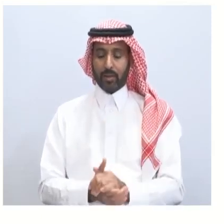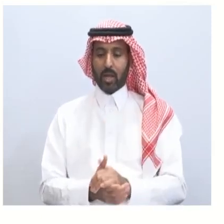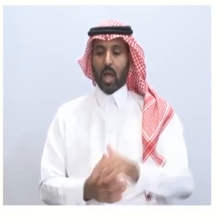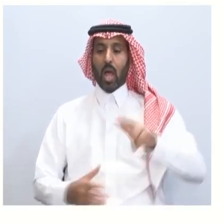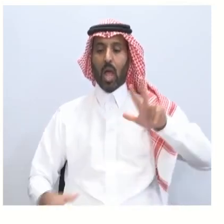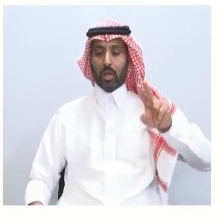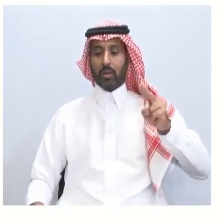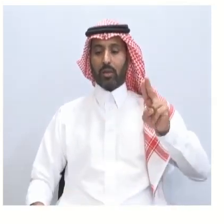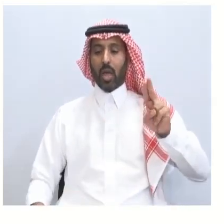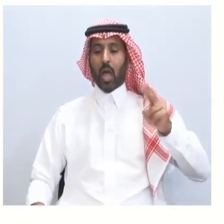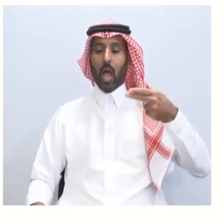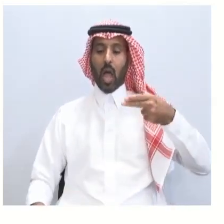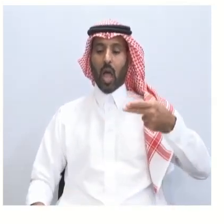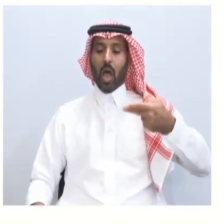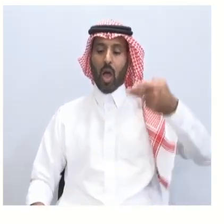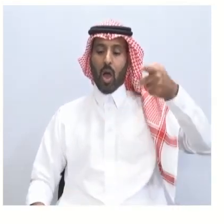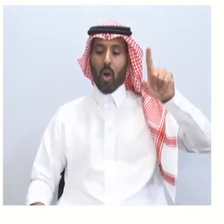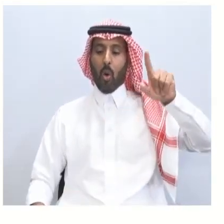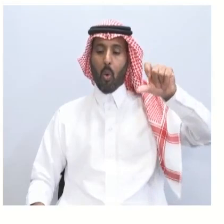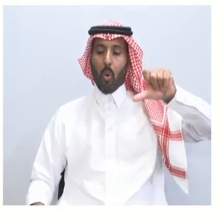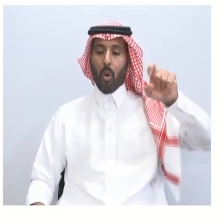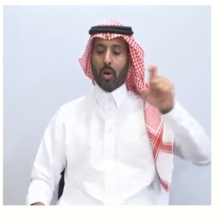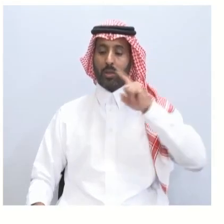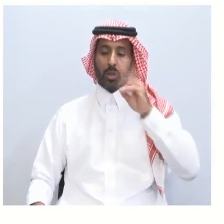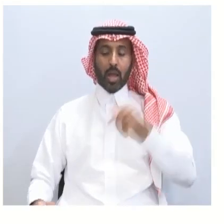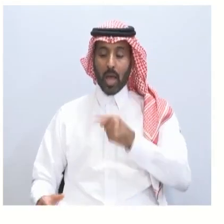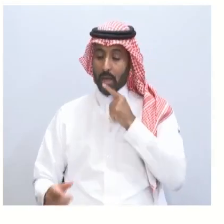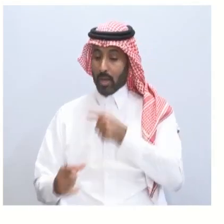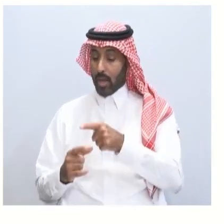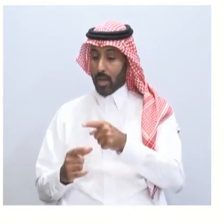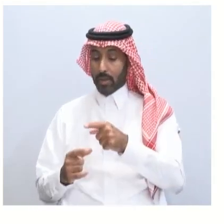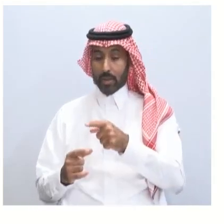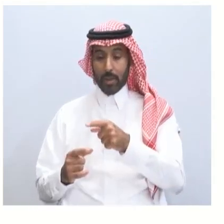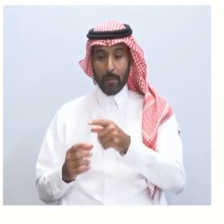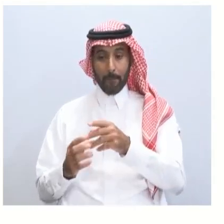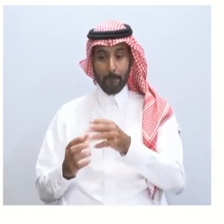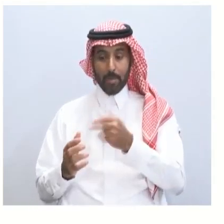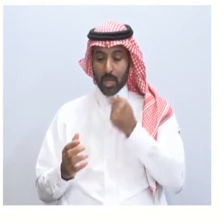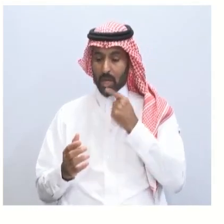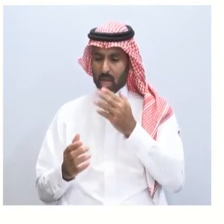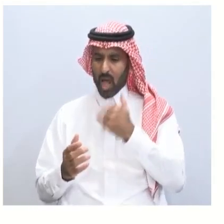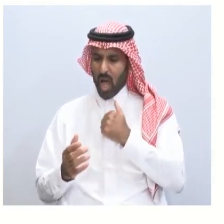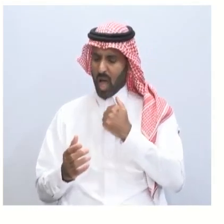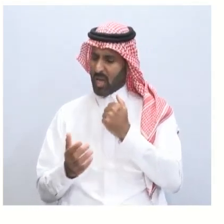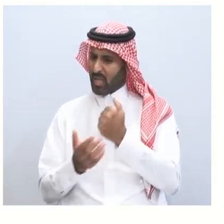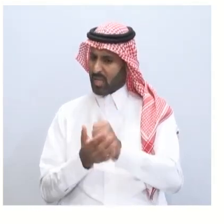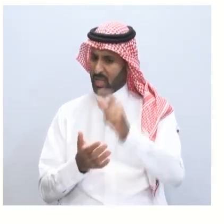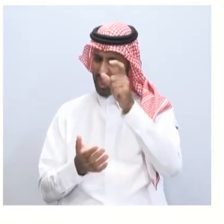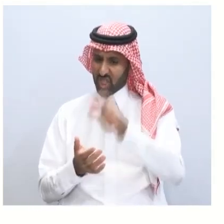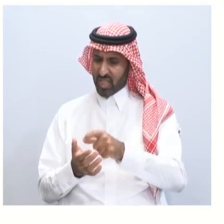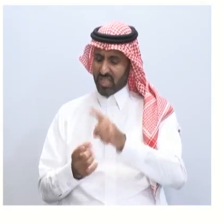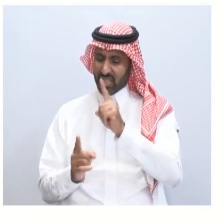التعاون لا يعني باي حال الغاء شخصيه الفرد بل يطورها ويجعلها